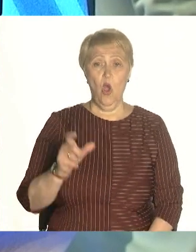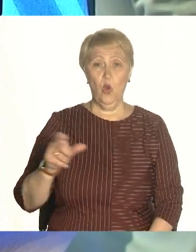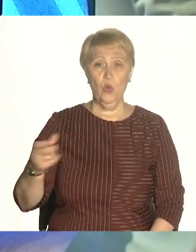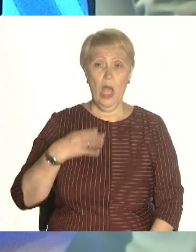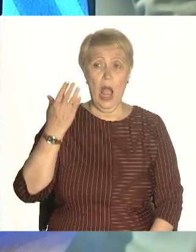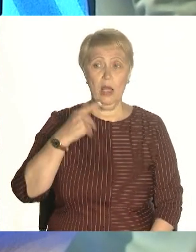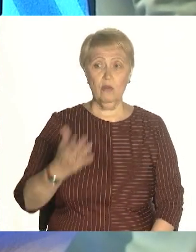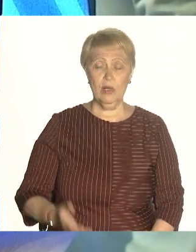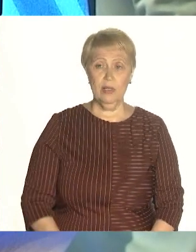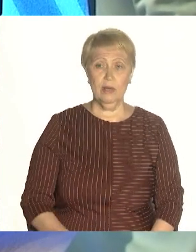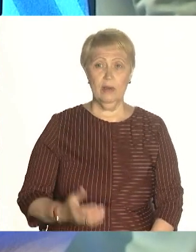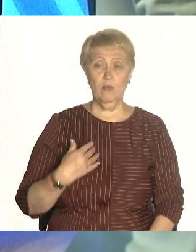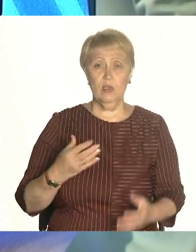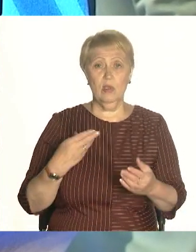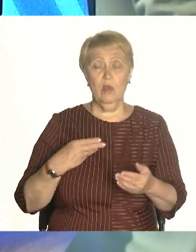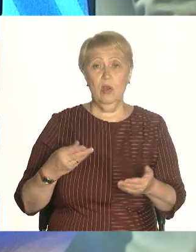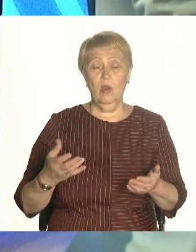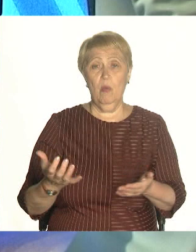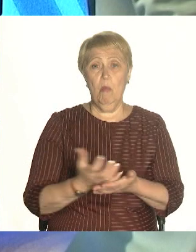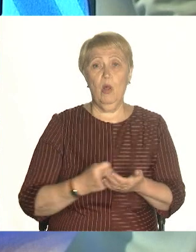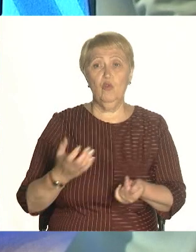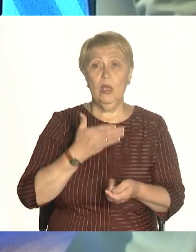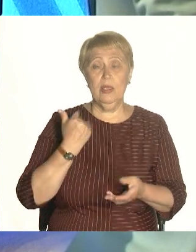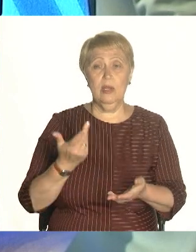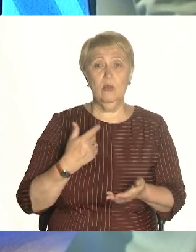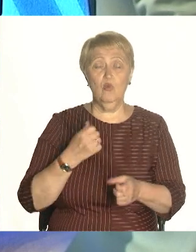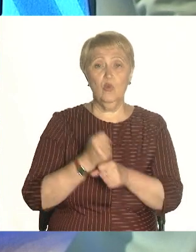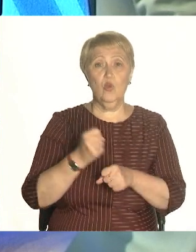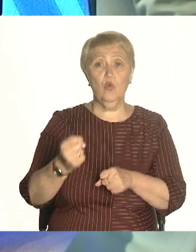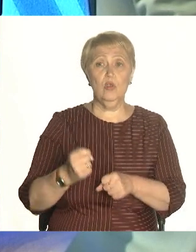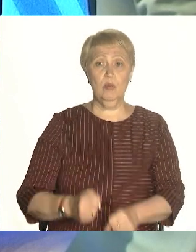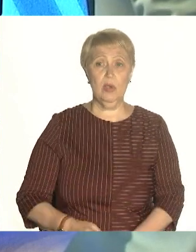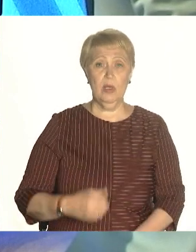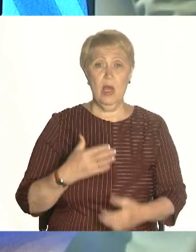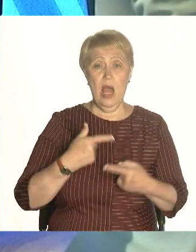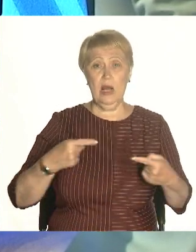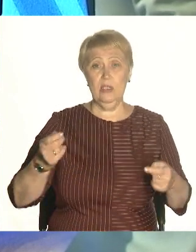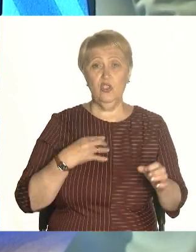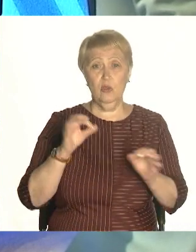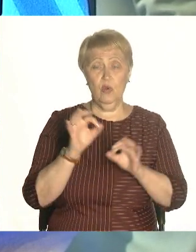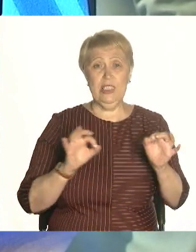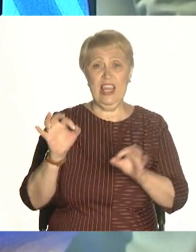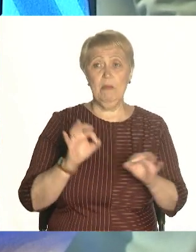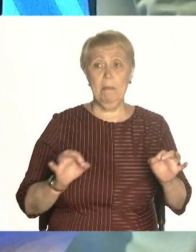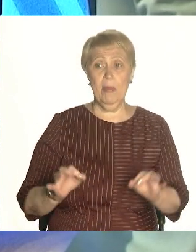которые получают, скажем так, доступ к таким схемам, которые